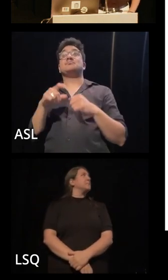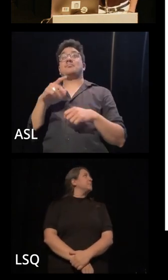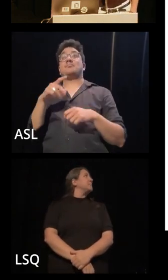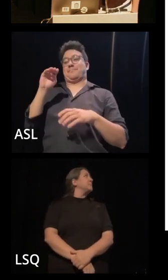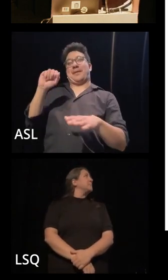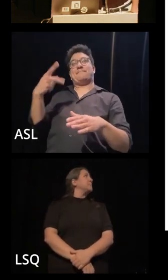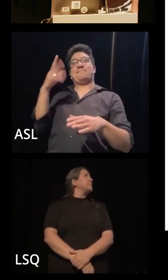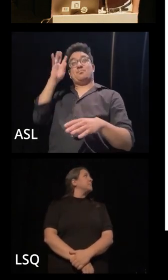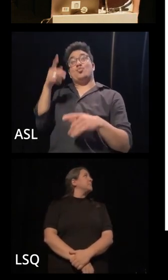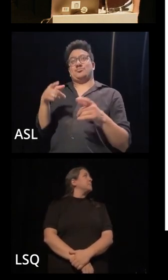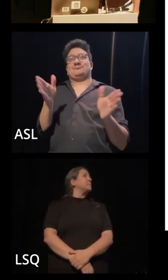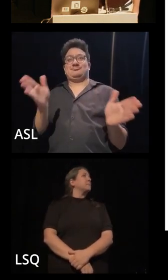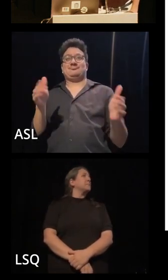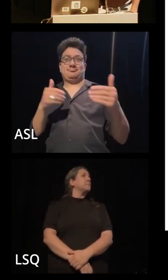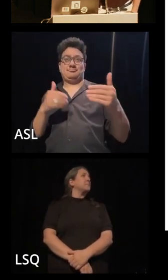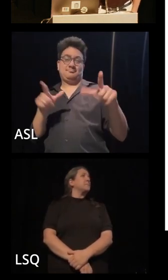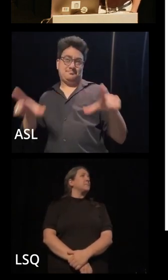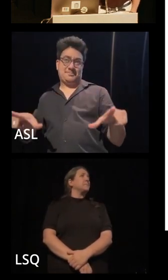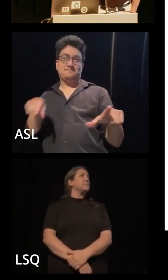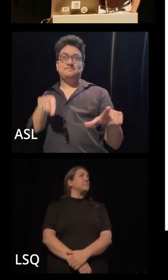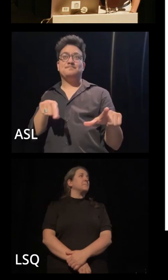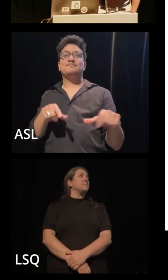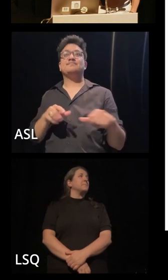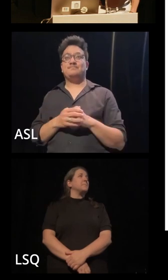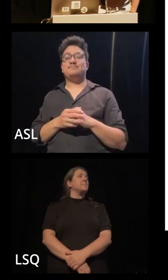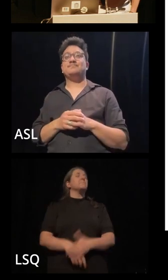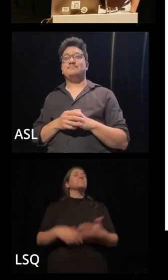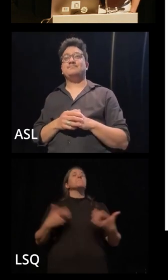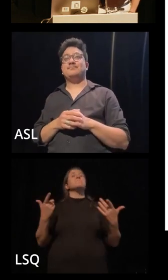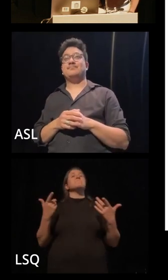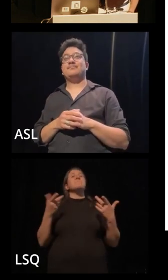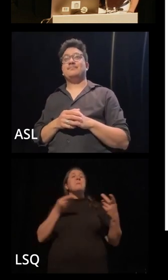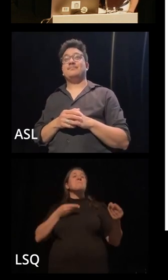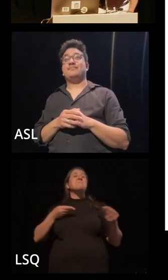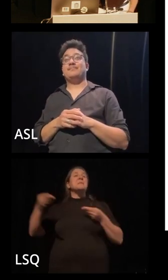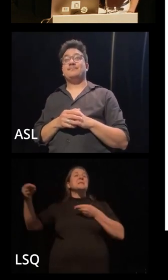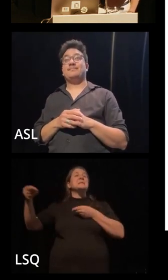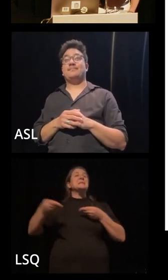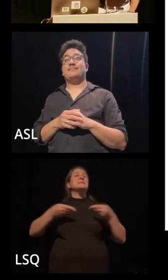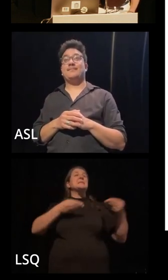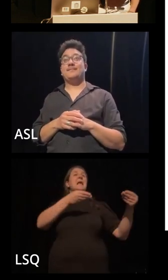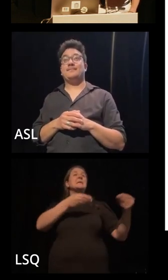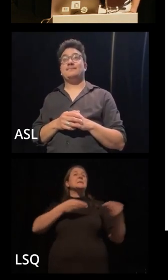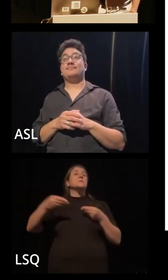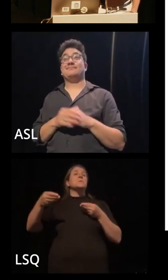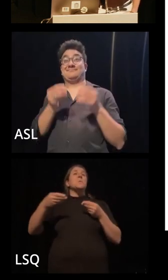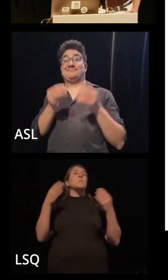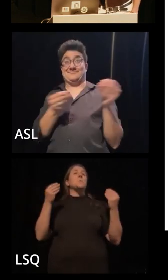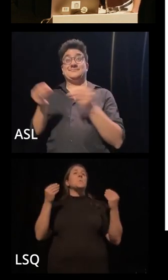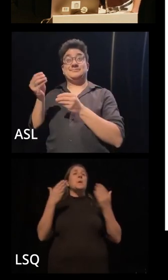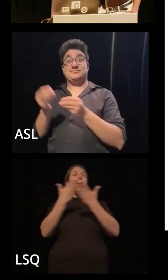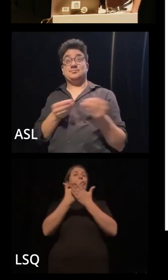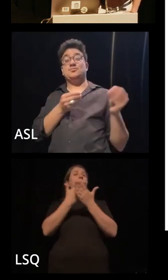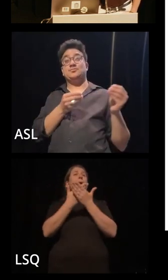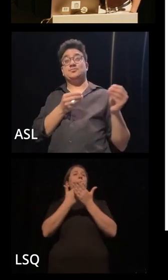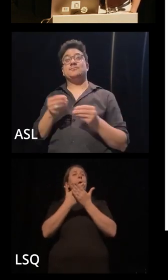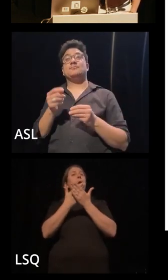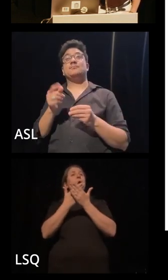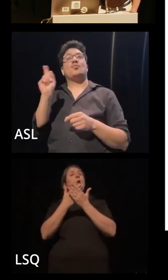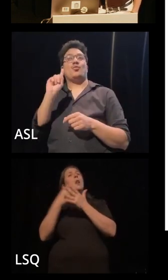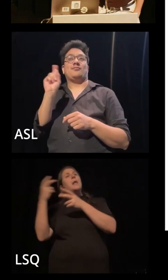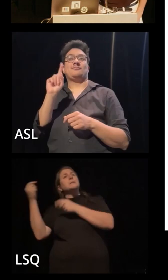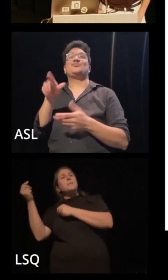Enfin, un travail de médiation a été réalisé dans l'école des deux côtés de la frontière.